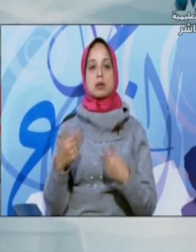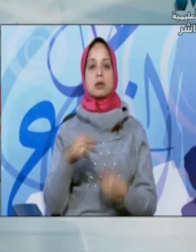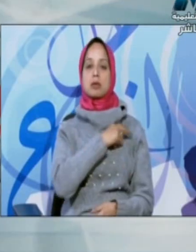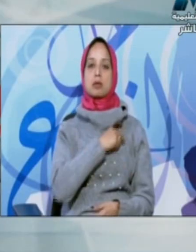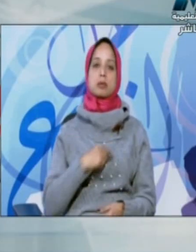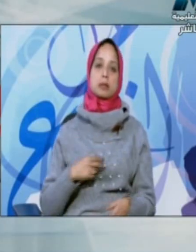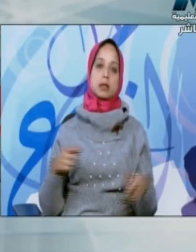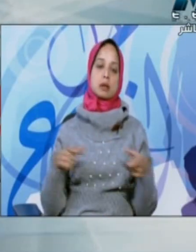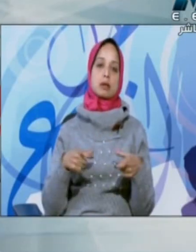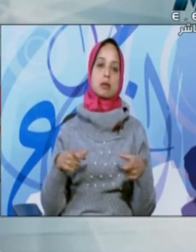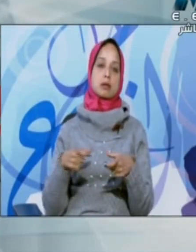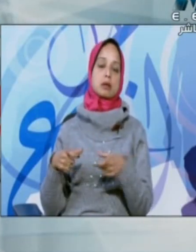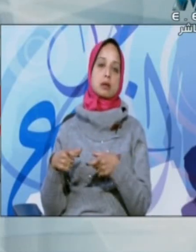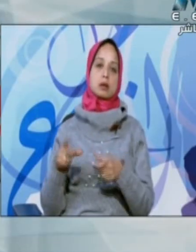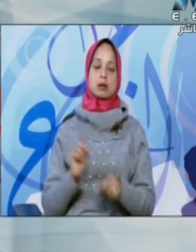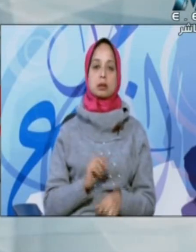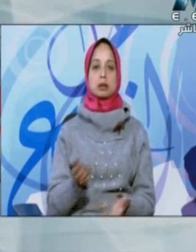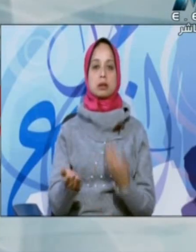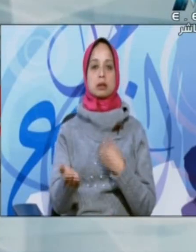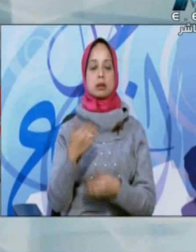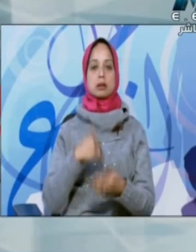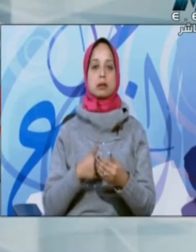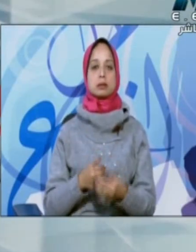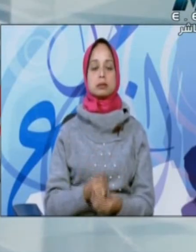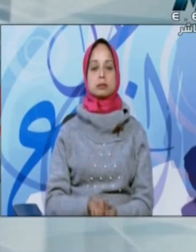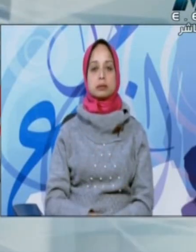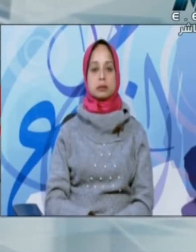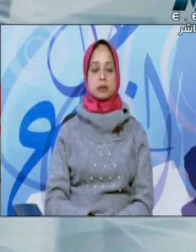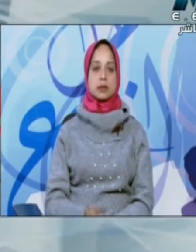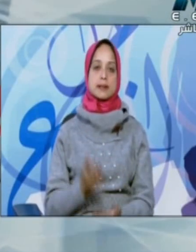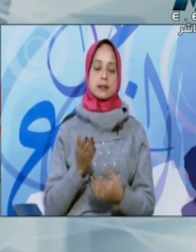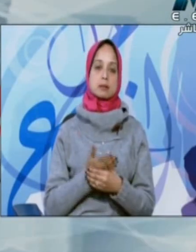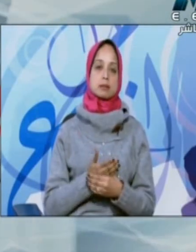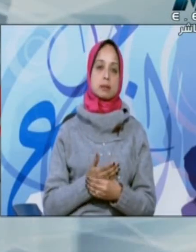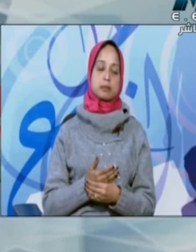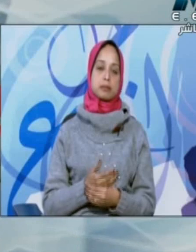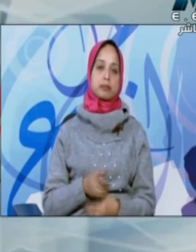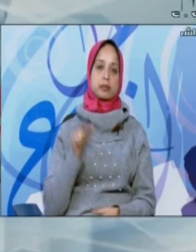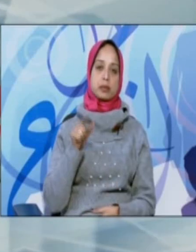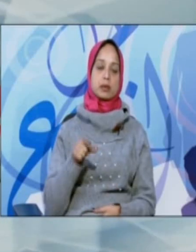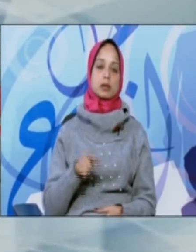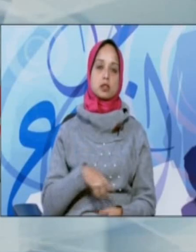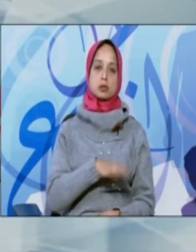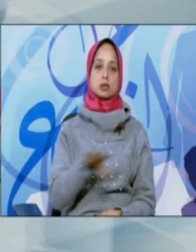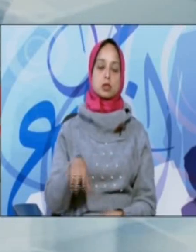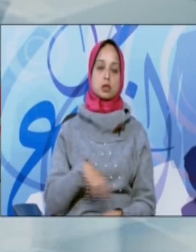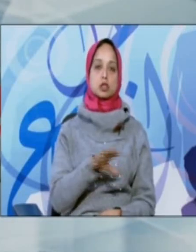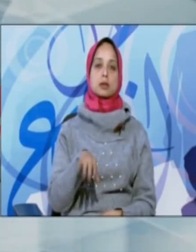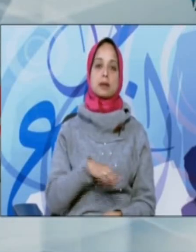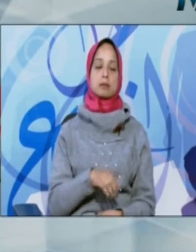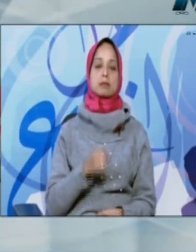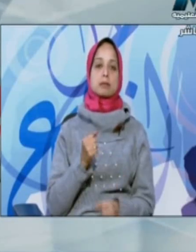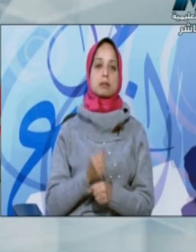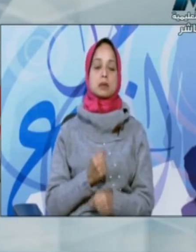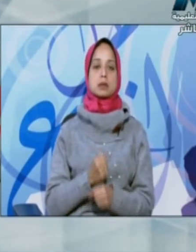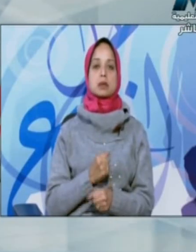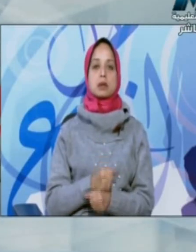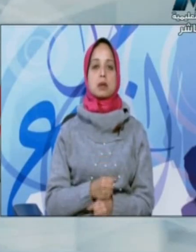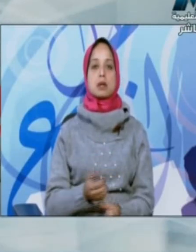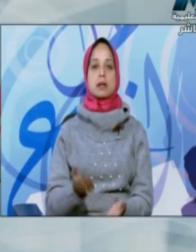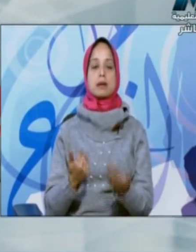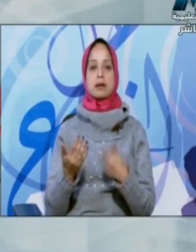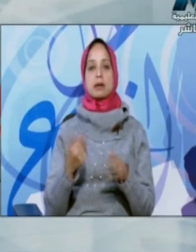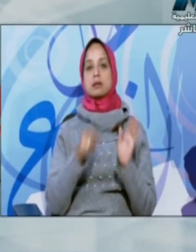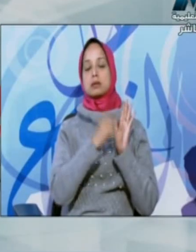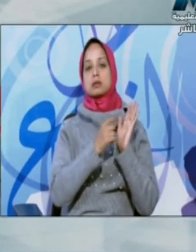الظلم، الاقليه اللي هتعطل الدستور، نتيجه لما حدث انشغال الشعب للمطالبه بالدستور بدل